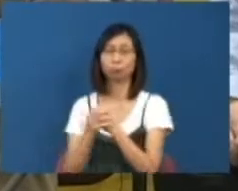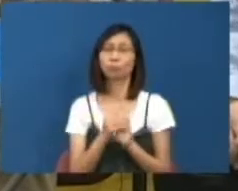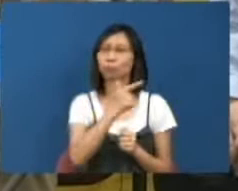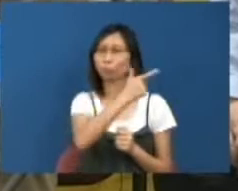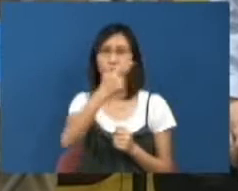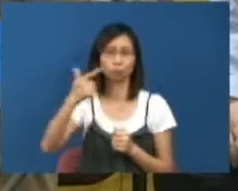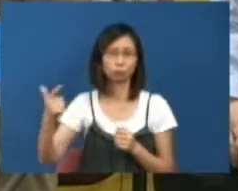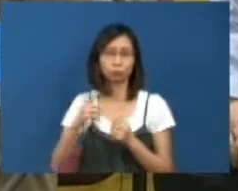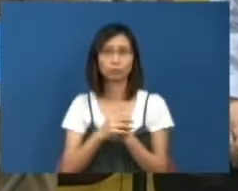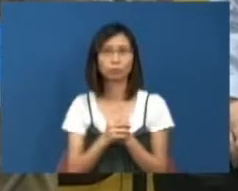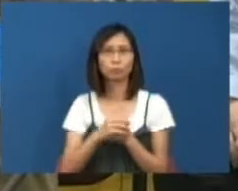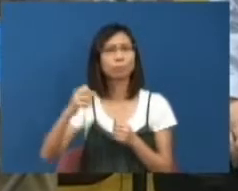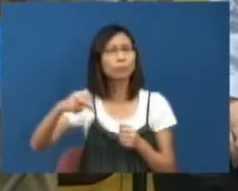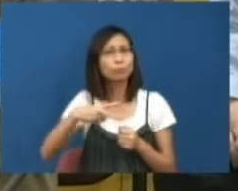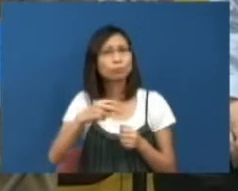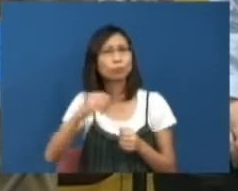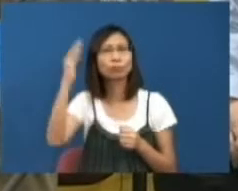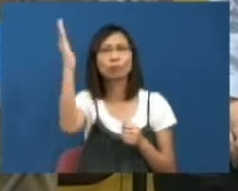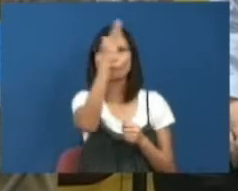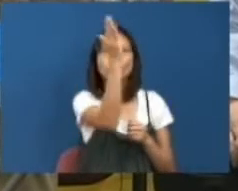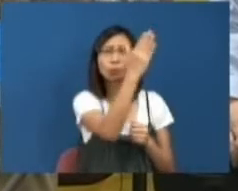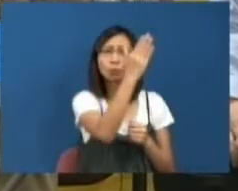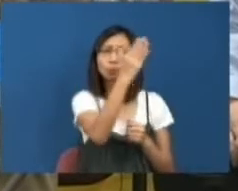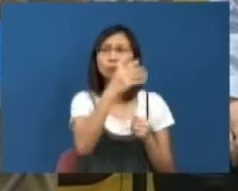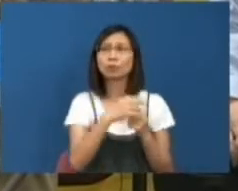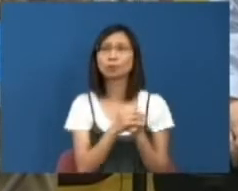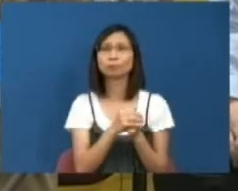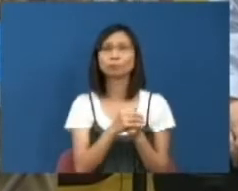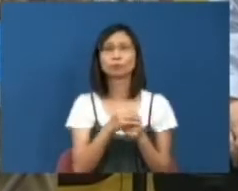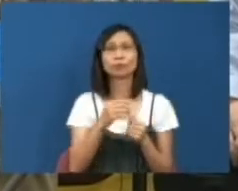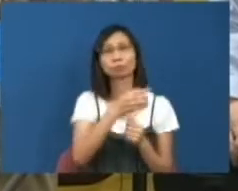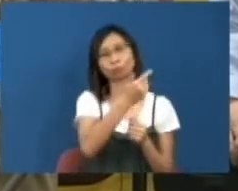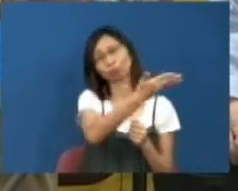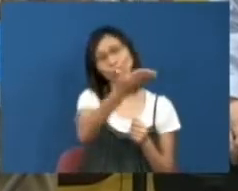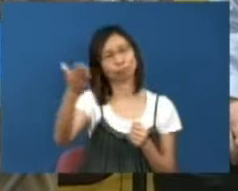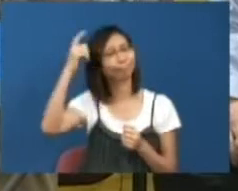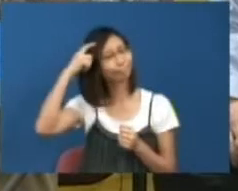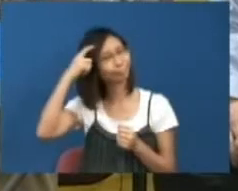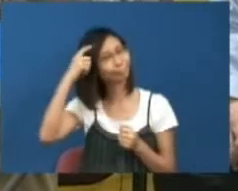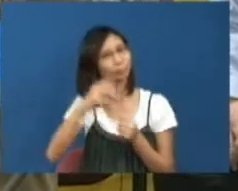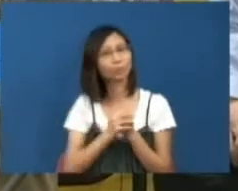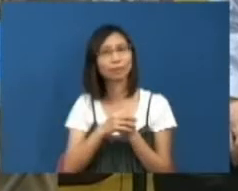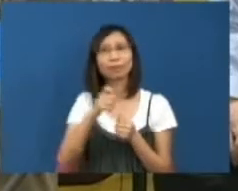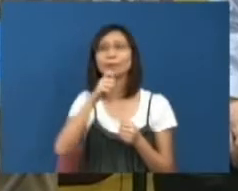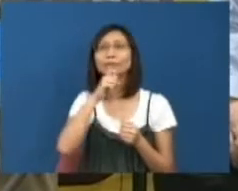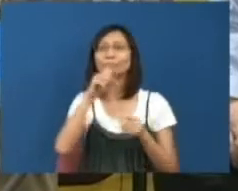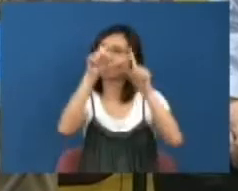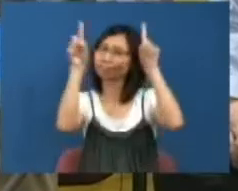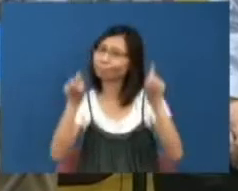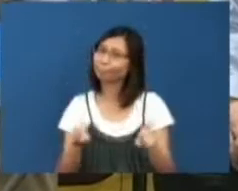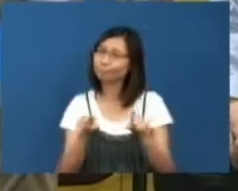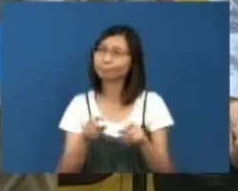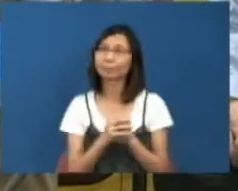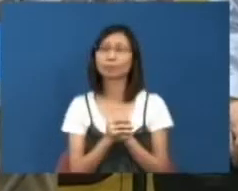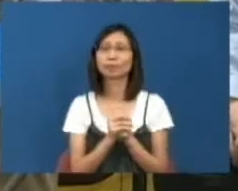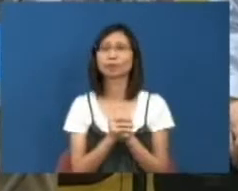咁啦，咁同埋即係個通風啊，已經大家即係個個人都知道啦，就產生咗問題，產生